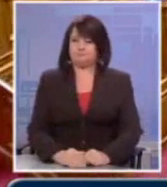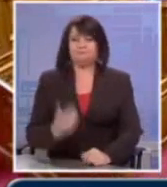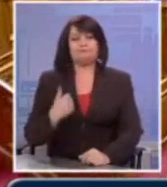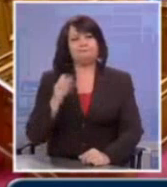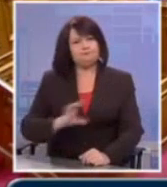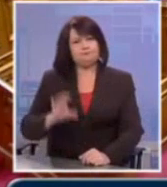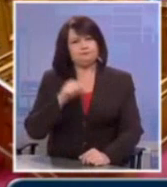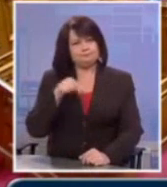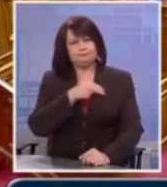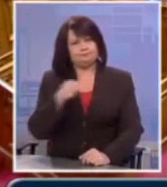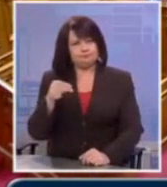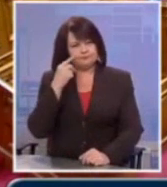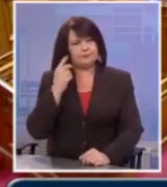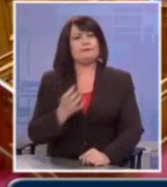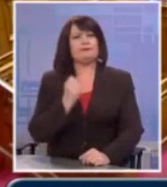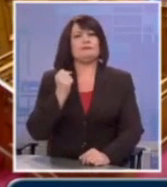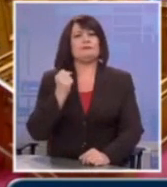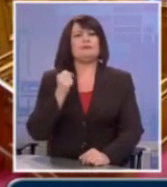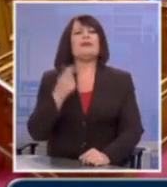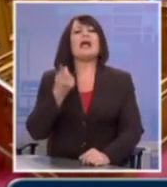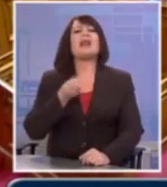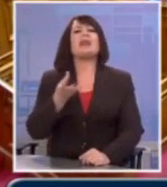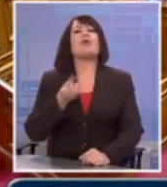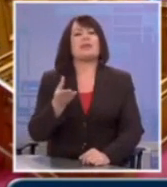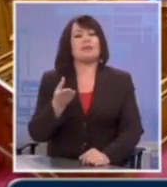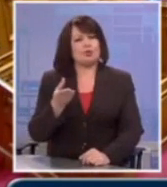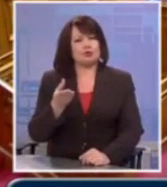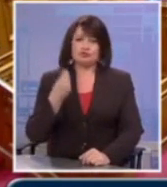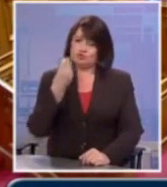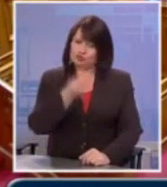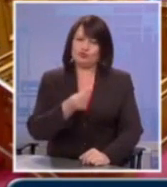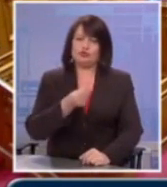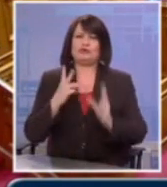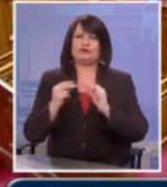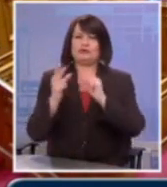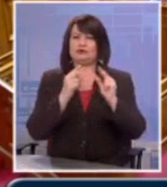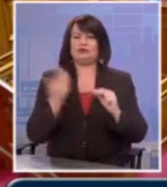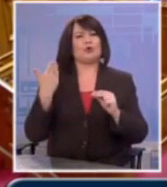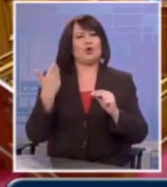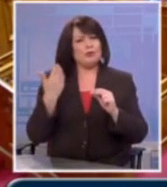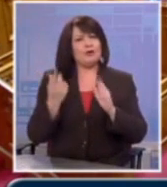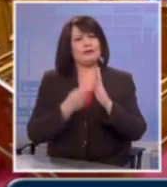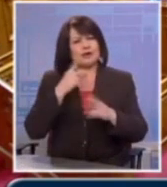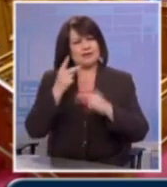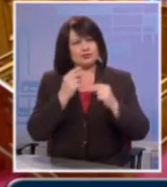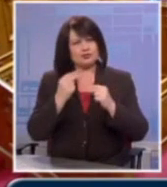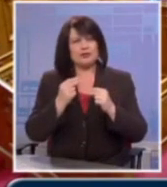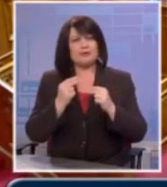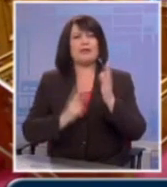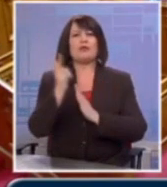αυτή την κατεύθυνση βρήκαμε αυτό το νούμερο που σας δώσαμε όταν το συζητούσαμε την προηγούμενη φορά ότι με